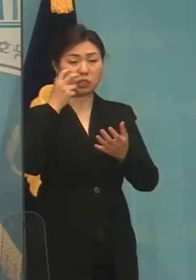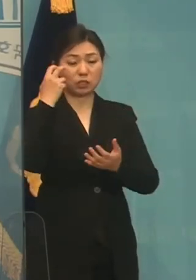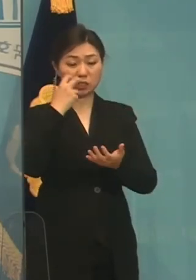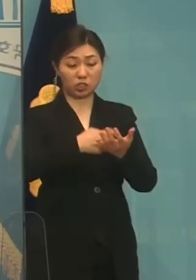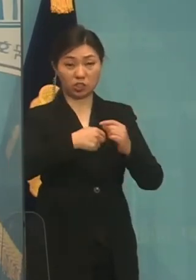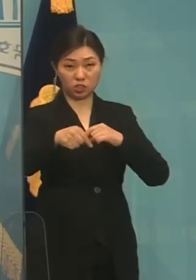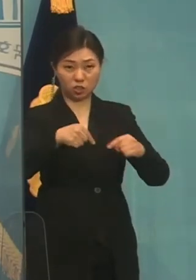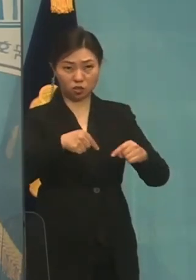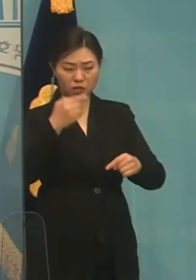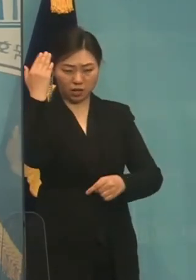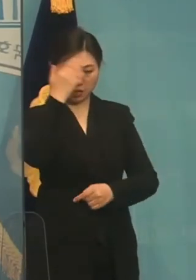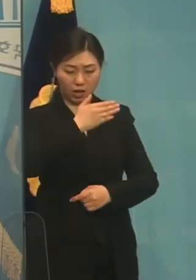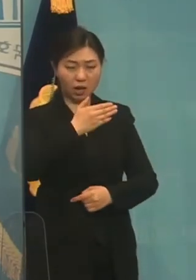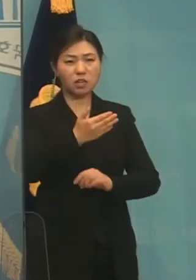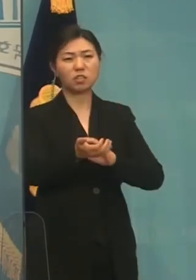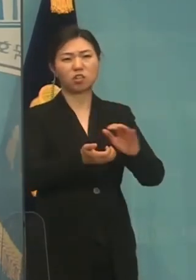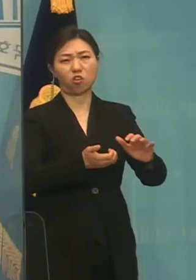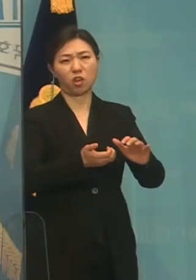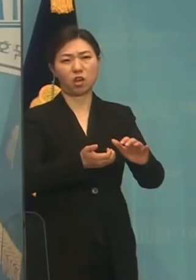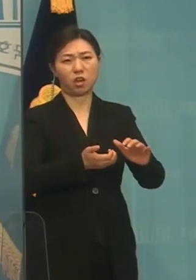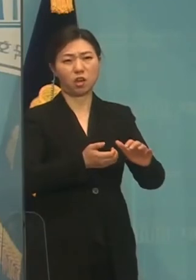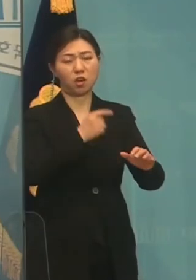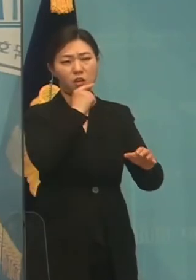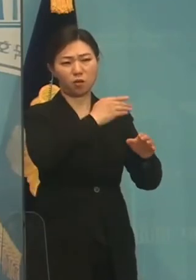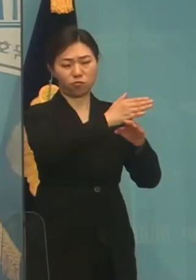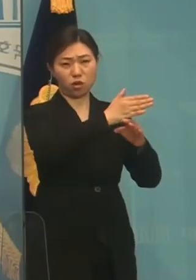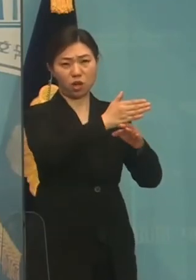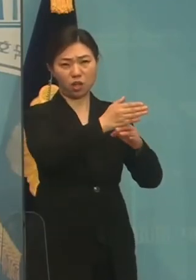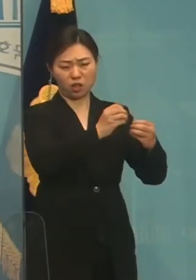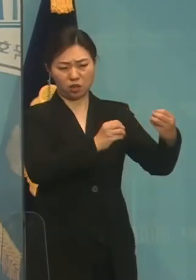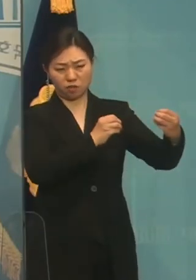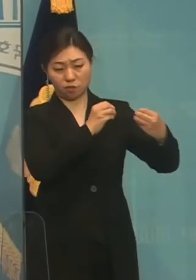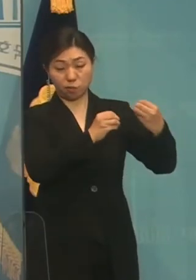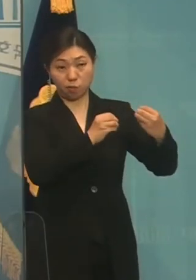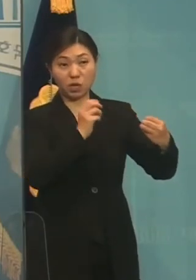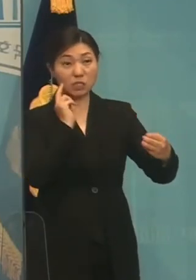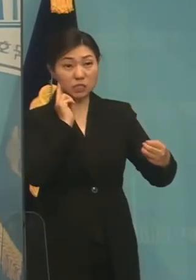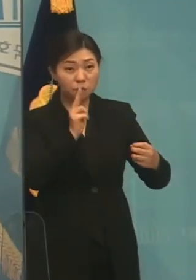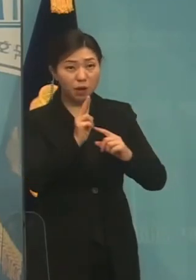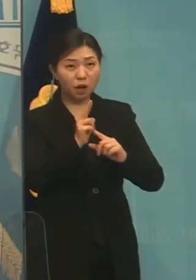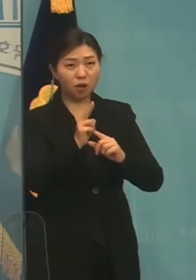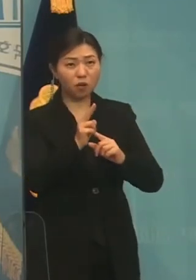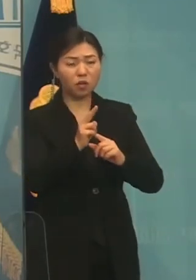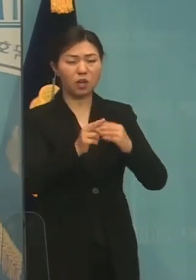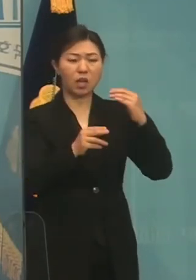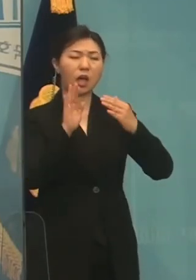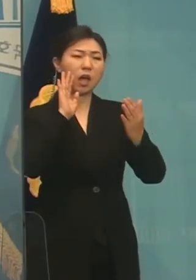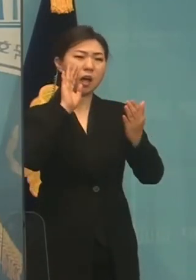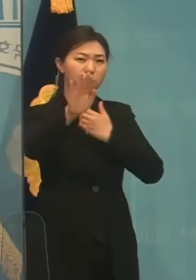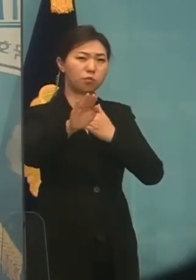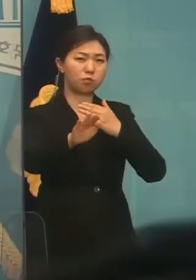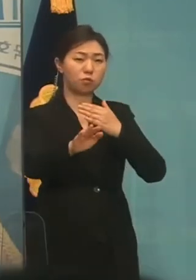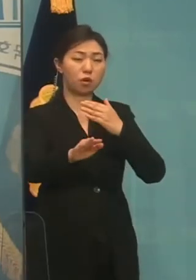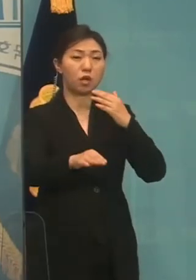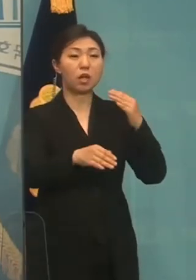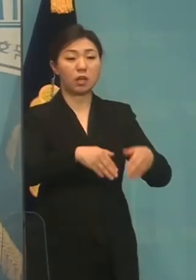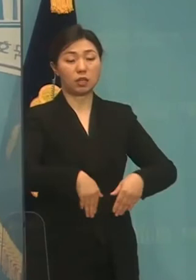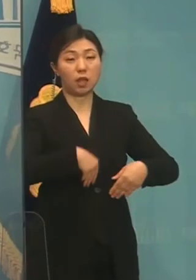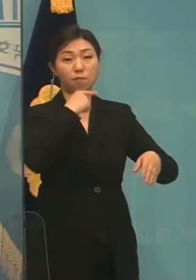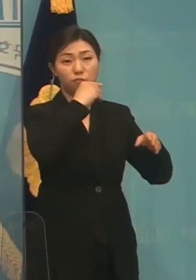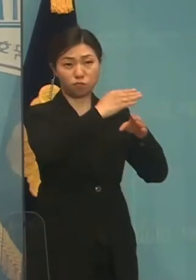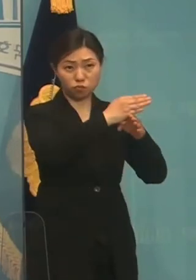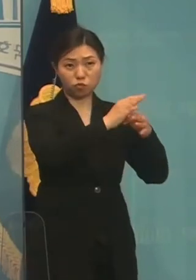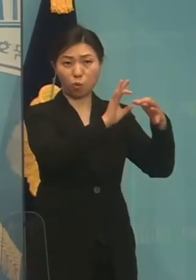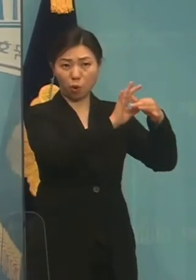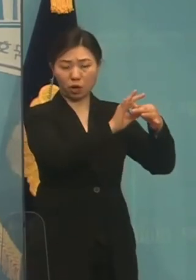긴장을 심화시키는 것은 향후 한반도 정책을 위해서도 향후 남북 북미 관계에서도 결코 바람직하지